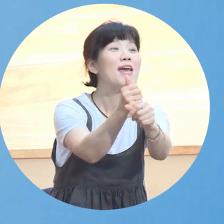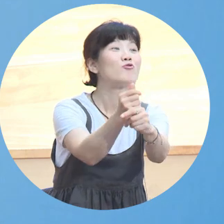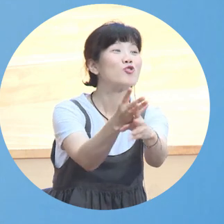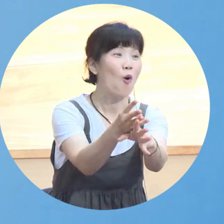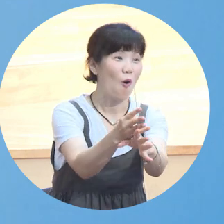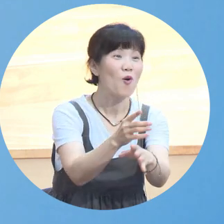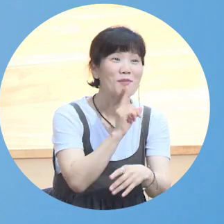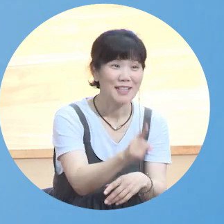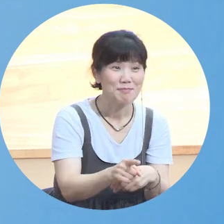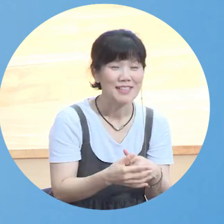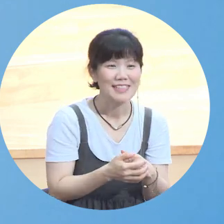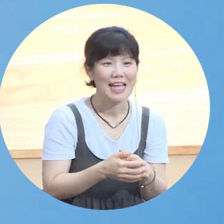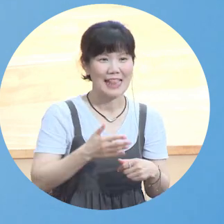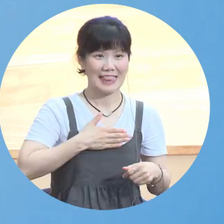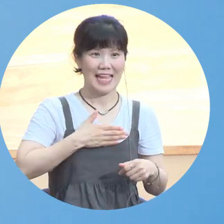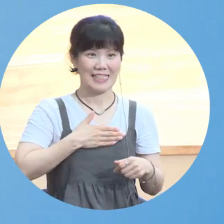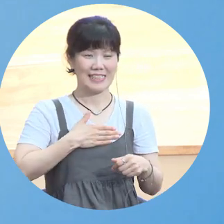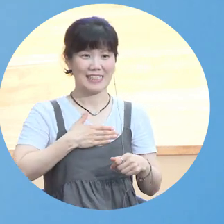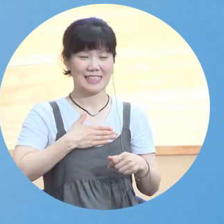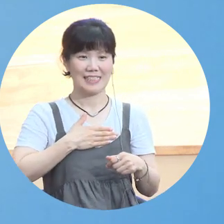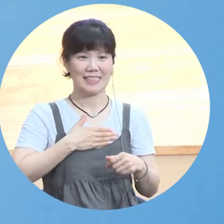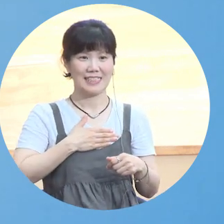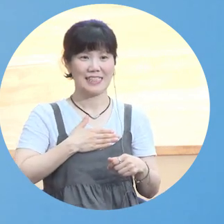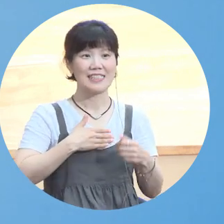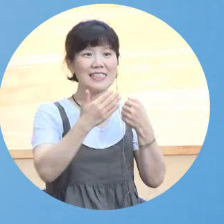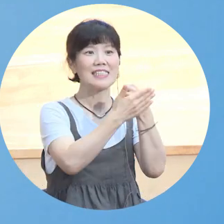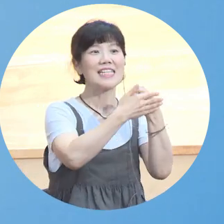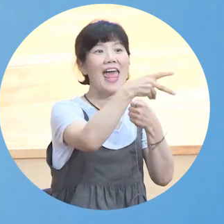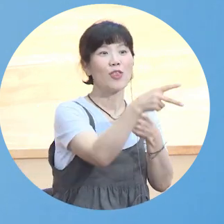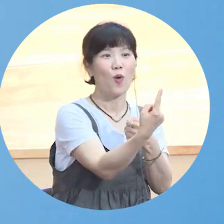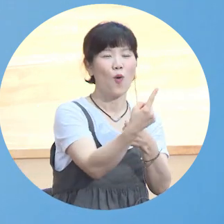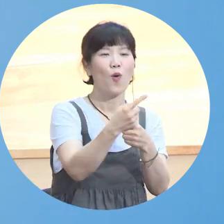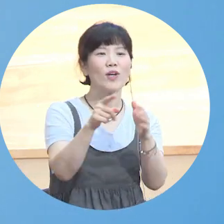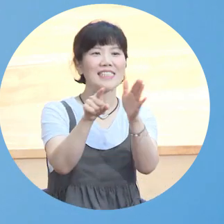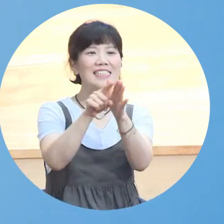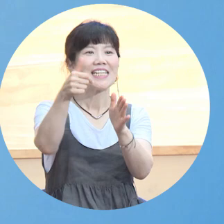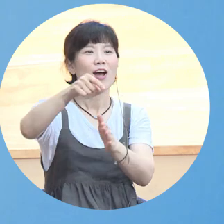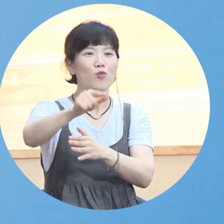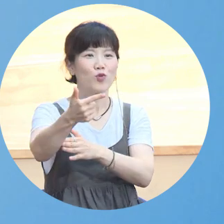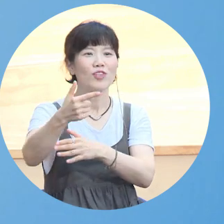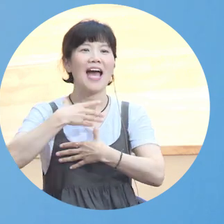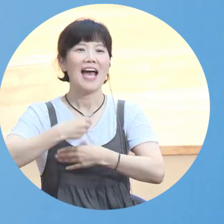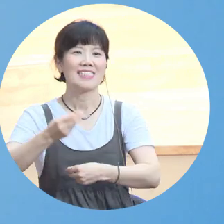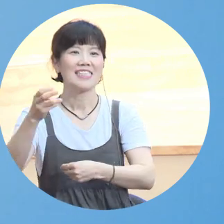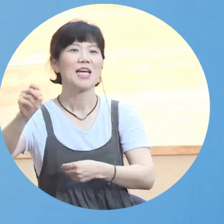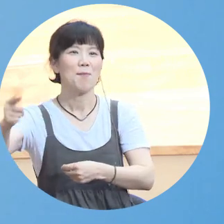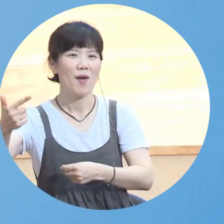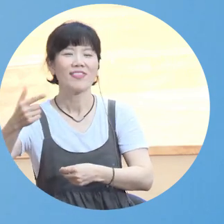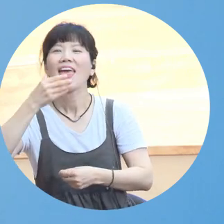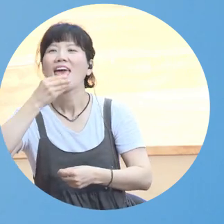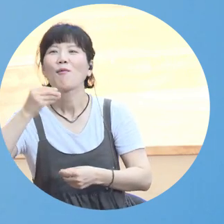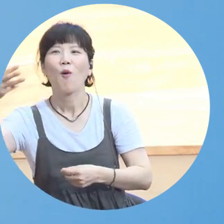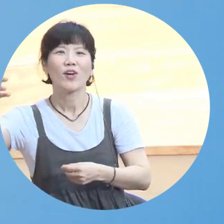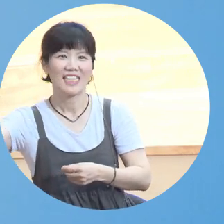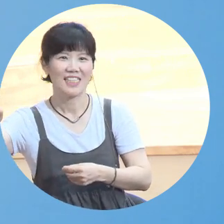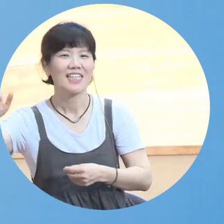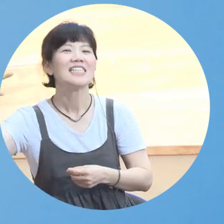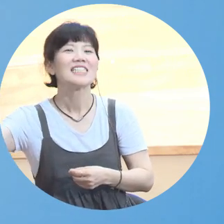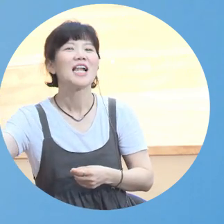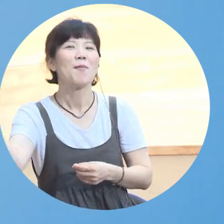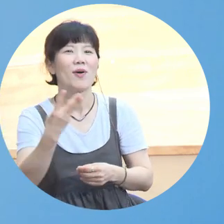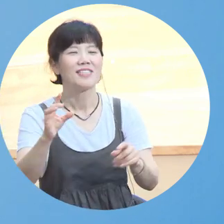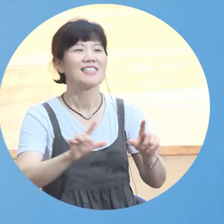저는 끝내도 신안군 간식 면 행복 미칠 번제 살고 있습니다